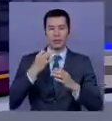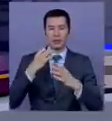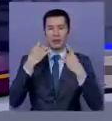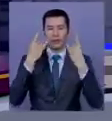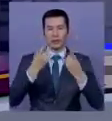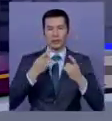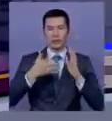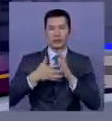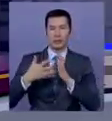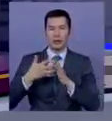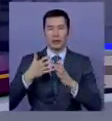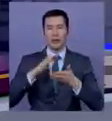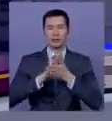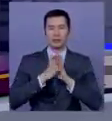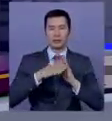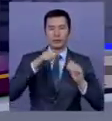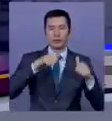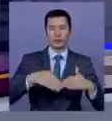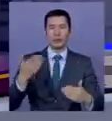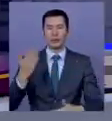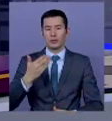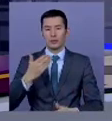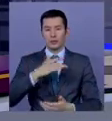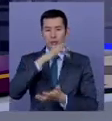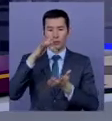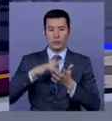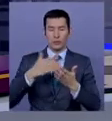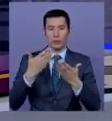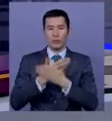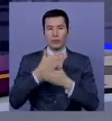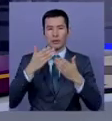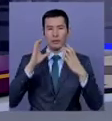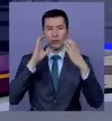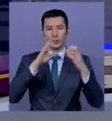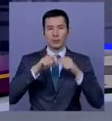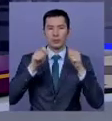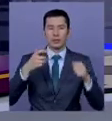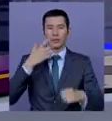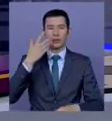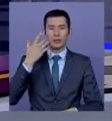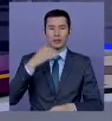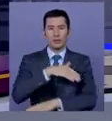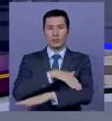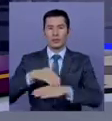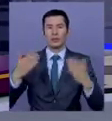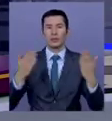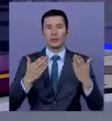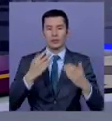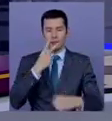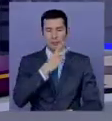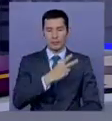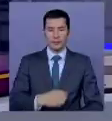мәселесін шешу амалдары қандай? Шаһарда жаңа автобустар қашан қолданысқа беріледі және олар қай бағытта қозғалады? Келесі